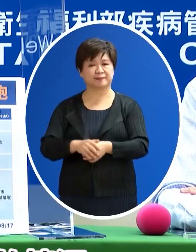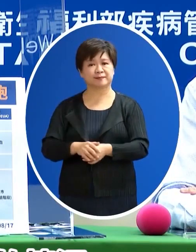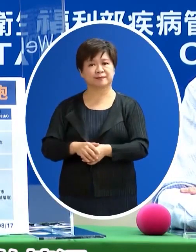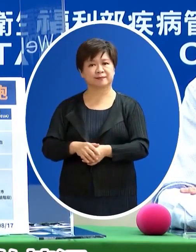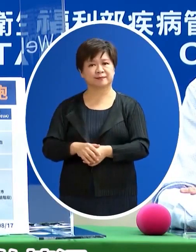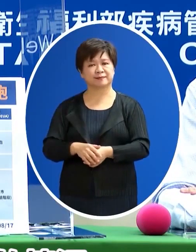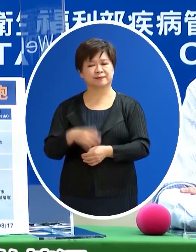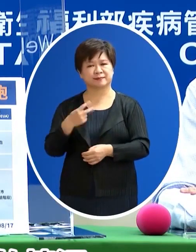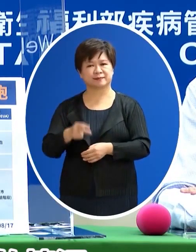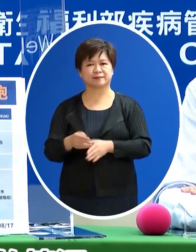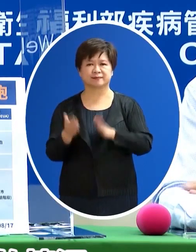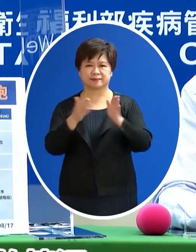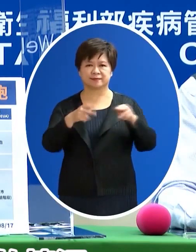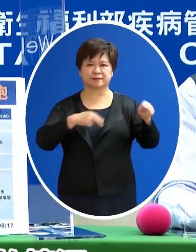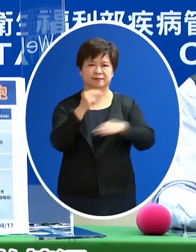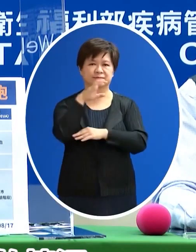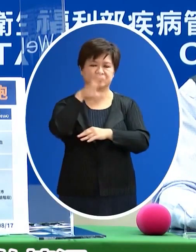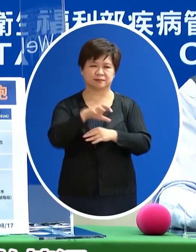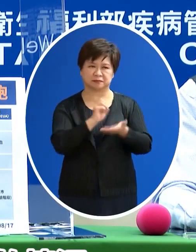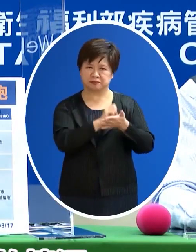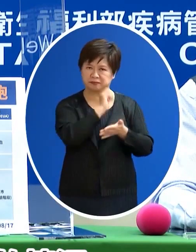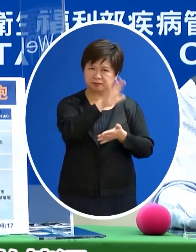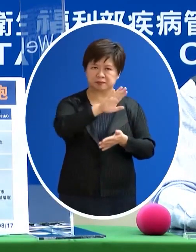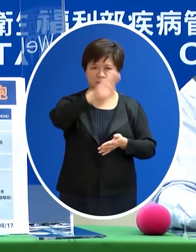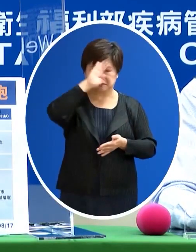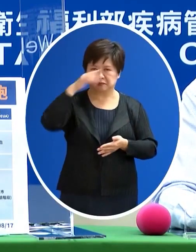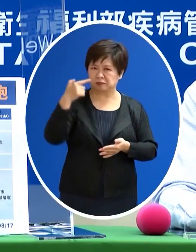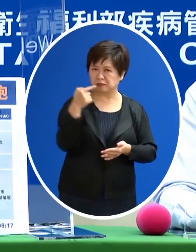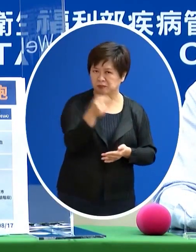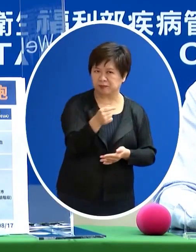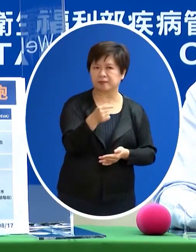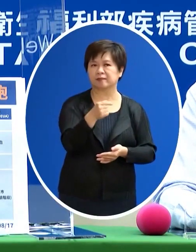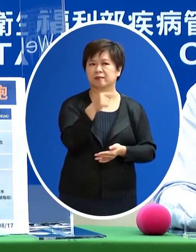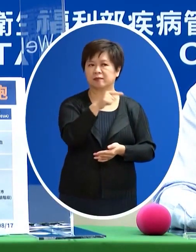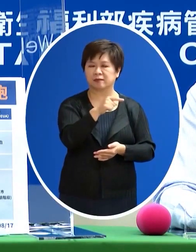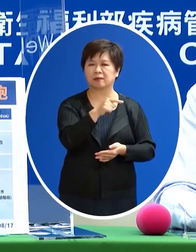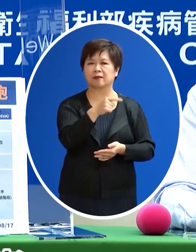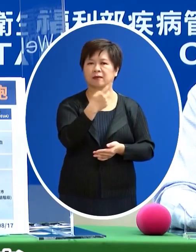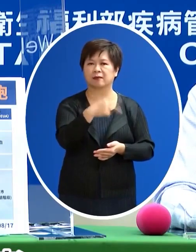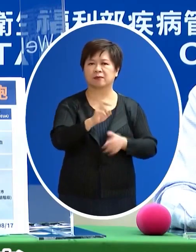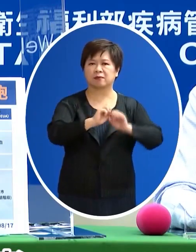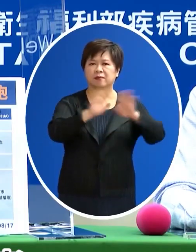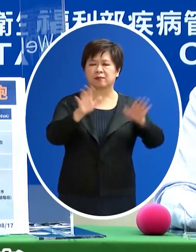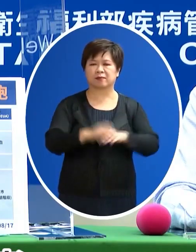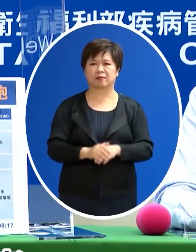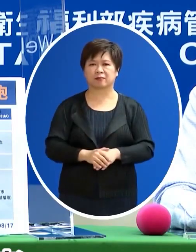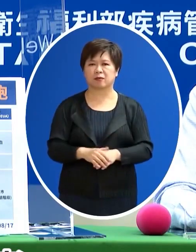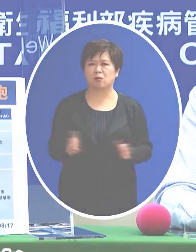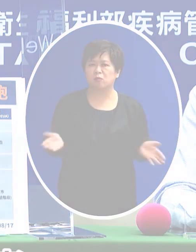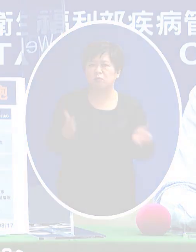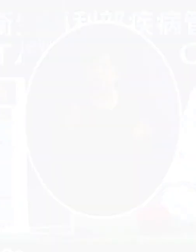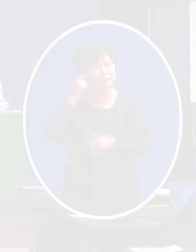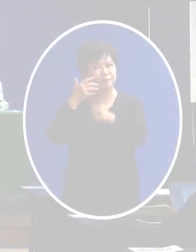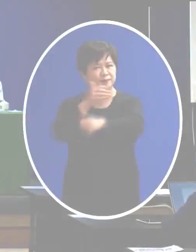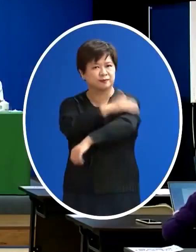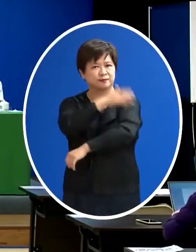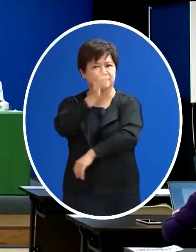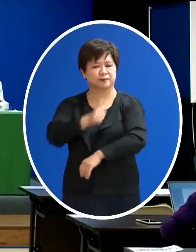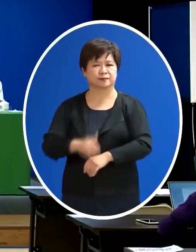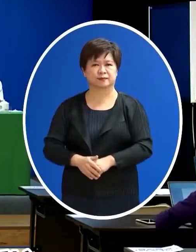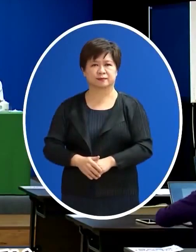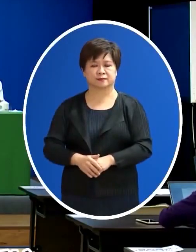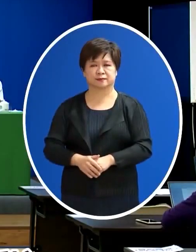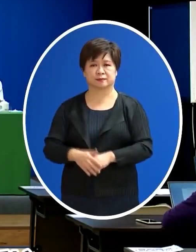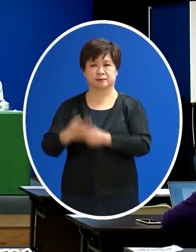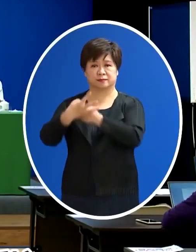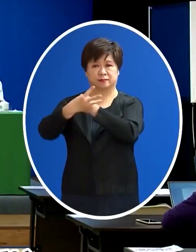跟那个行政院随时报告疫情的情况，让他们可做一个在振兴券发放的时候的一个参考。 二级警戒之